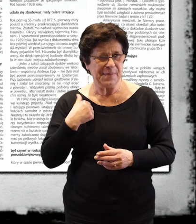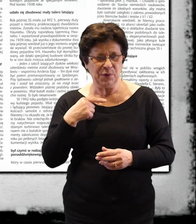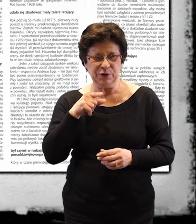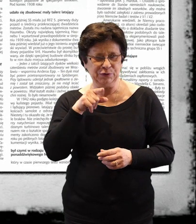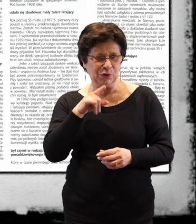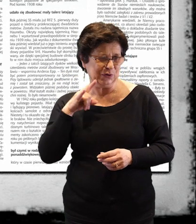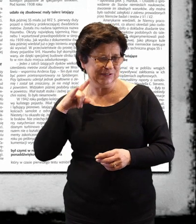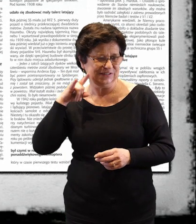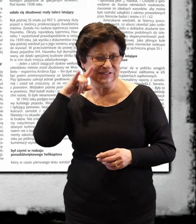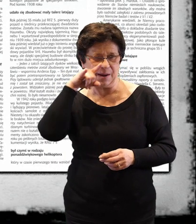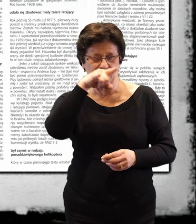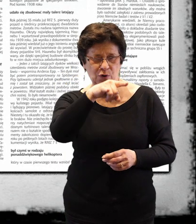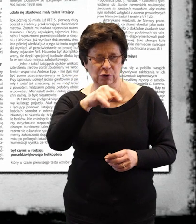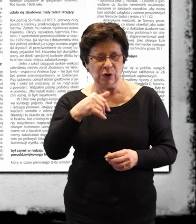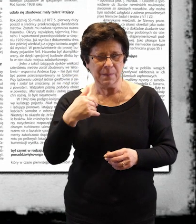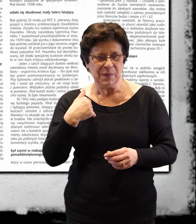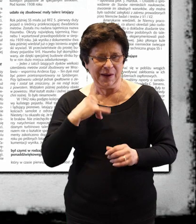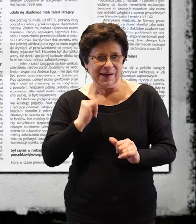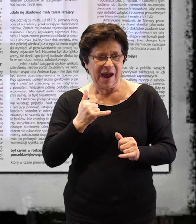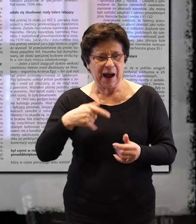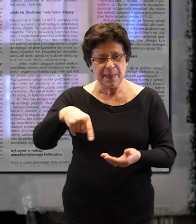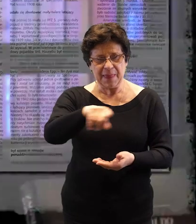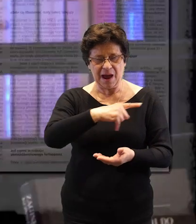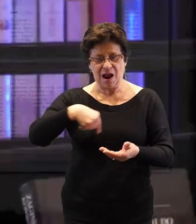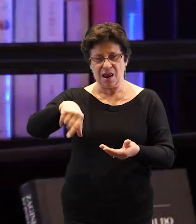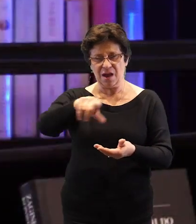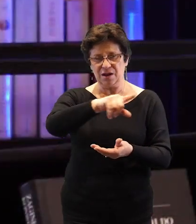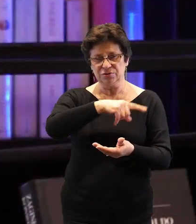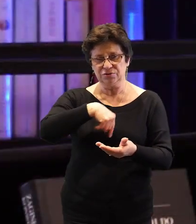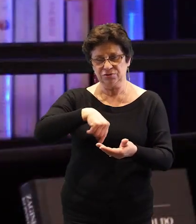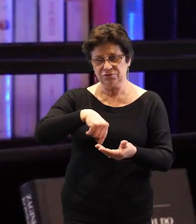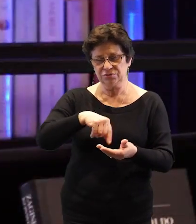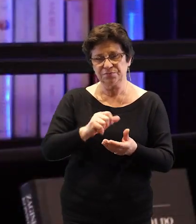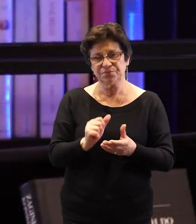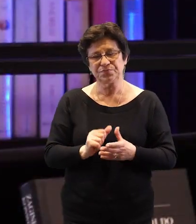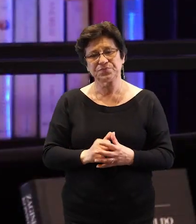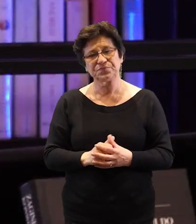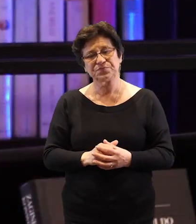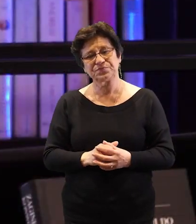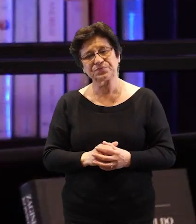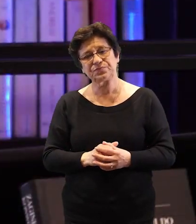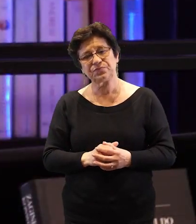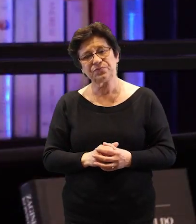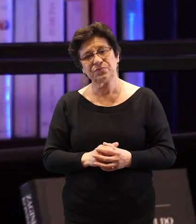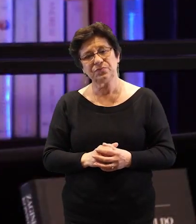miały kształt dysków, talerzy, bądź taki sferyczny kształt.